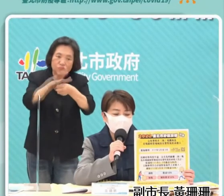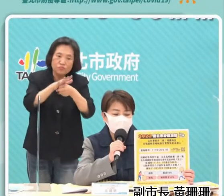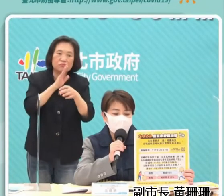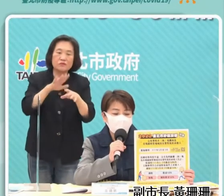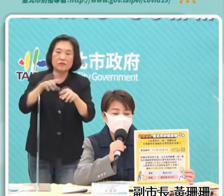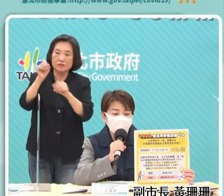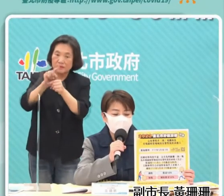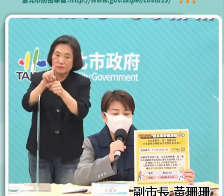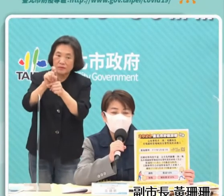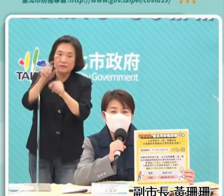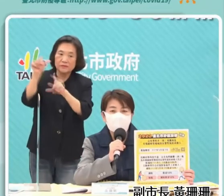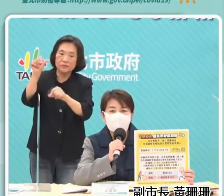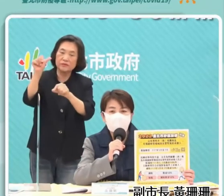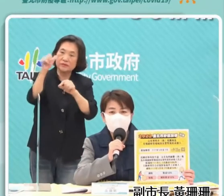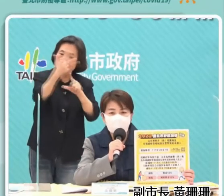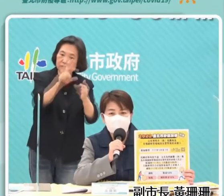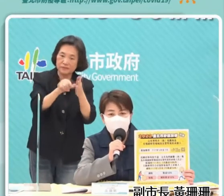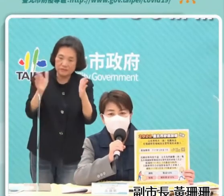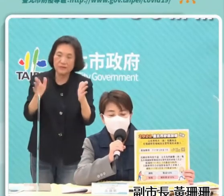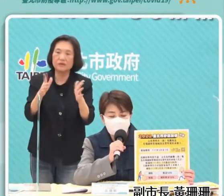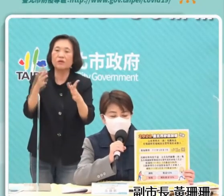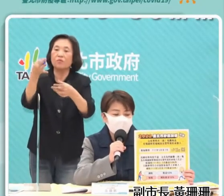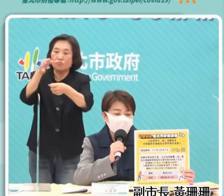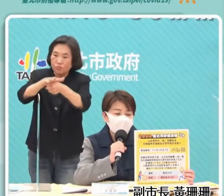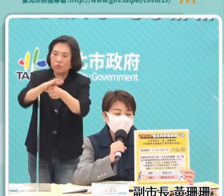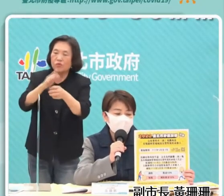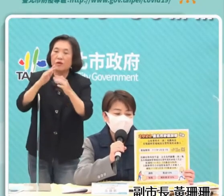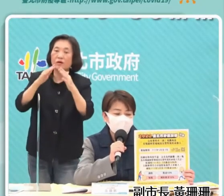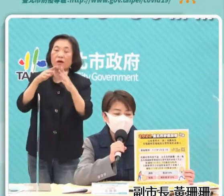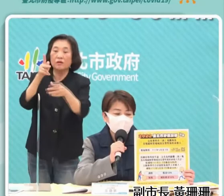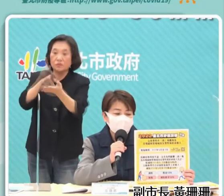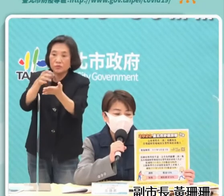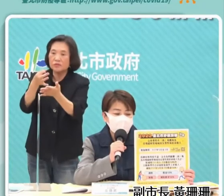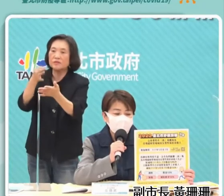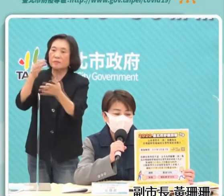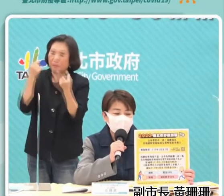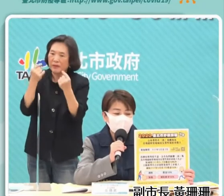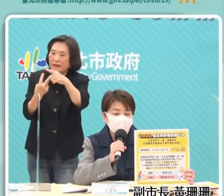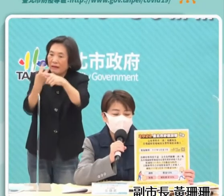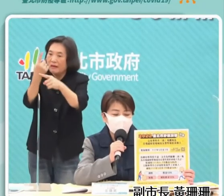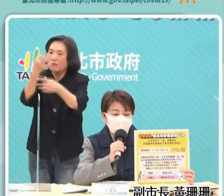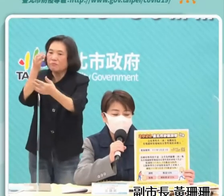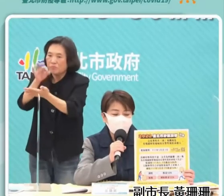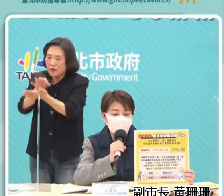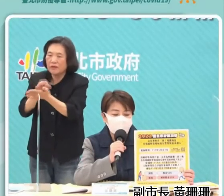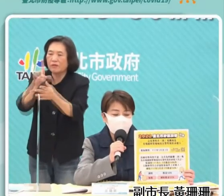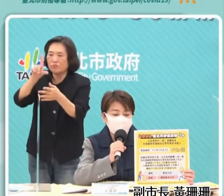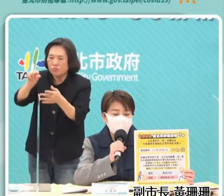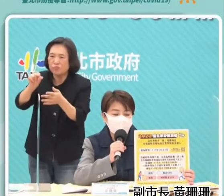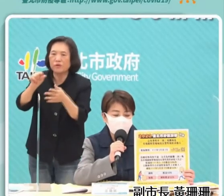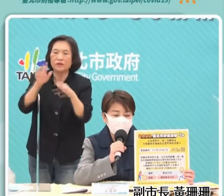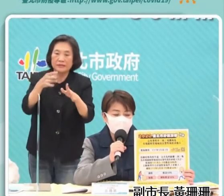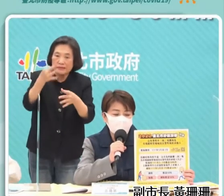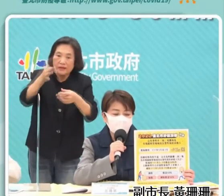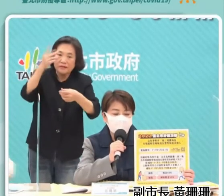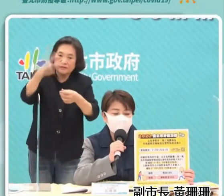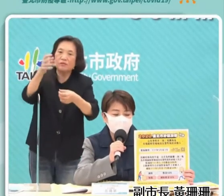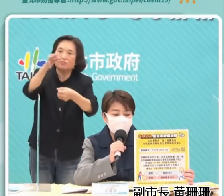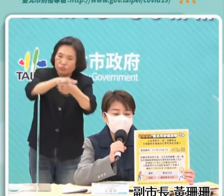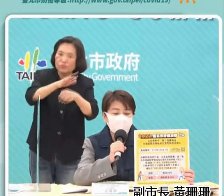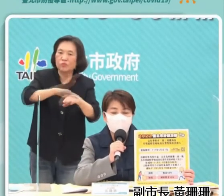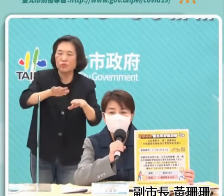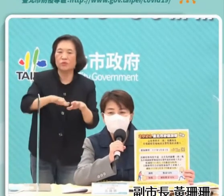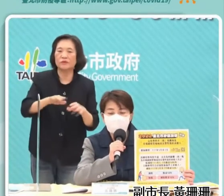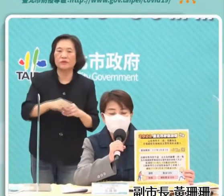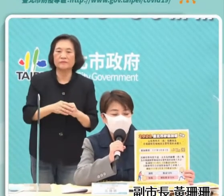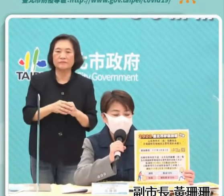月到7月的租金，原来他已经减半租金，那我们另外在主动办理符合纾困对象条件的承租人，我们会再补